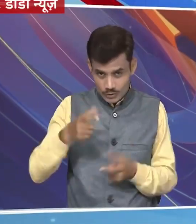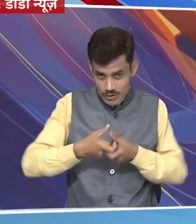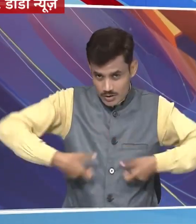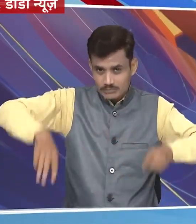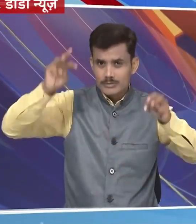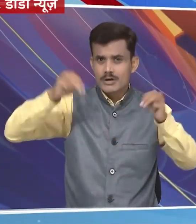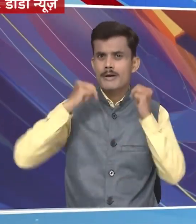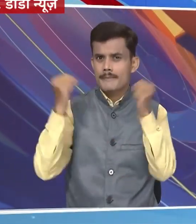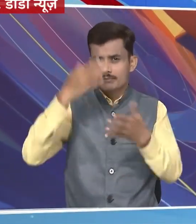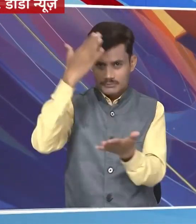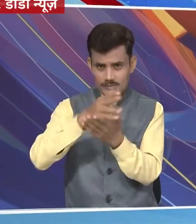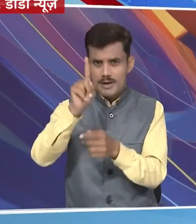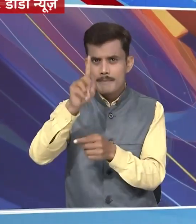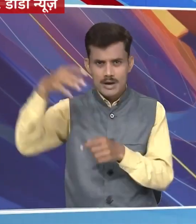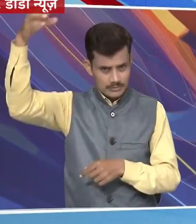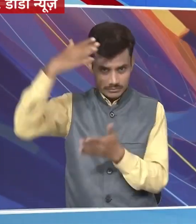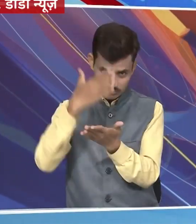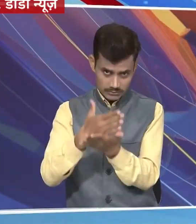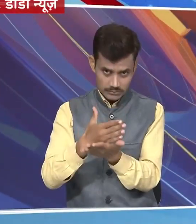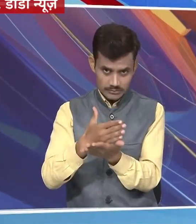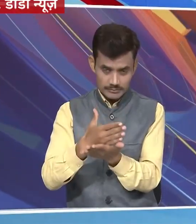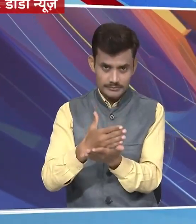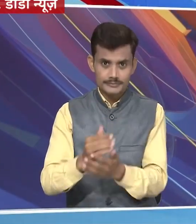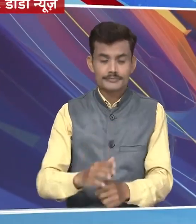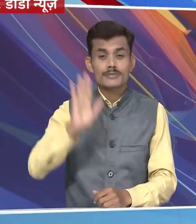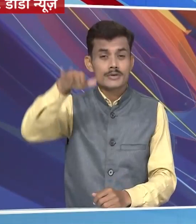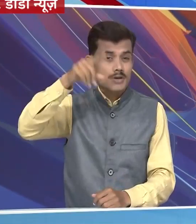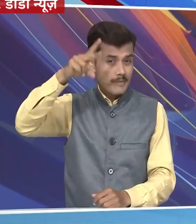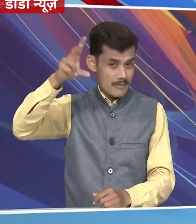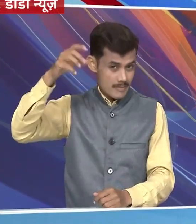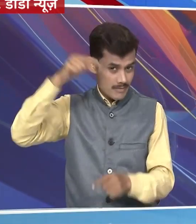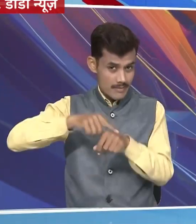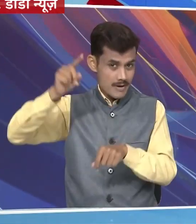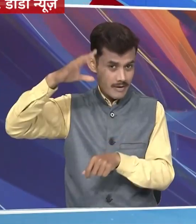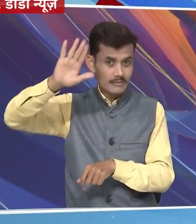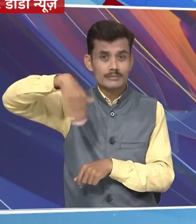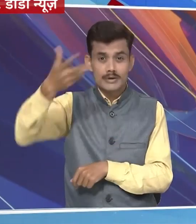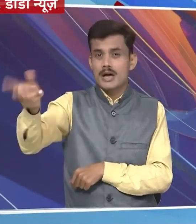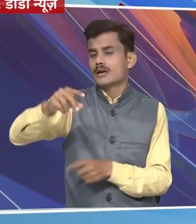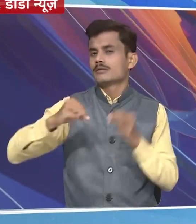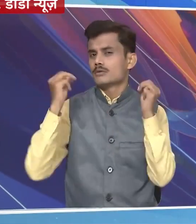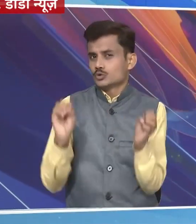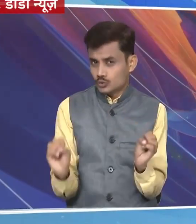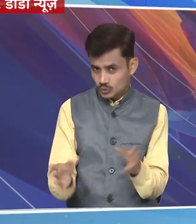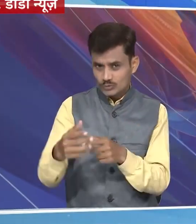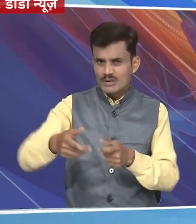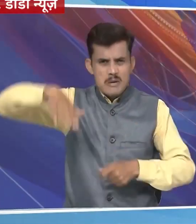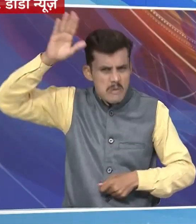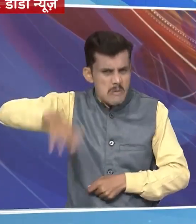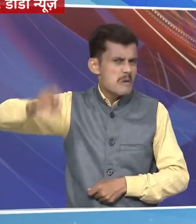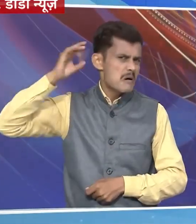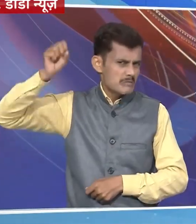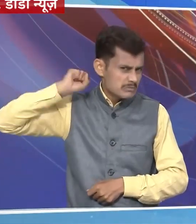की कार्यवाही पहले 12 बजे तक स्थगित कर दी गई। 12 बजे के बाद सदन की कार्यवाही जब दोबारा शुरू हुई तो हंगामे के बीच